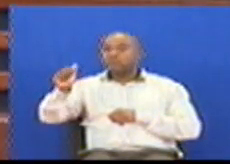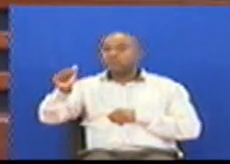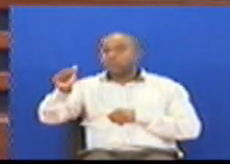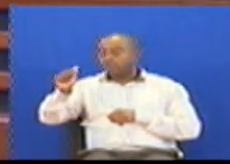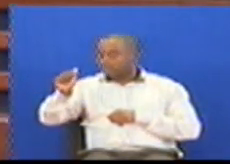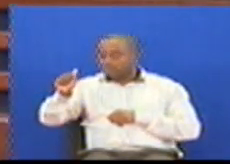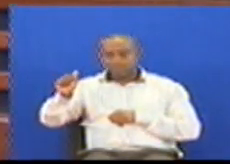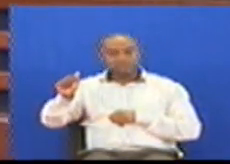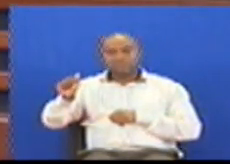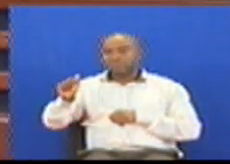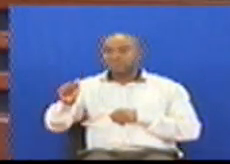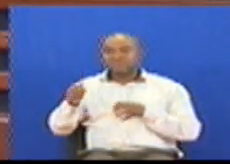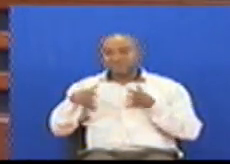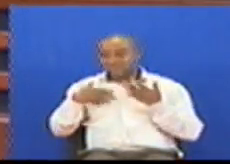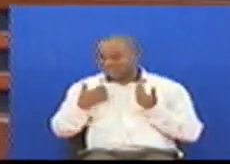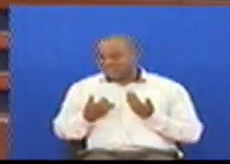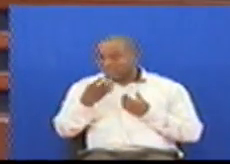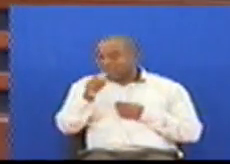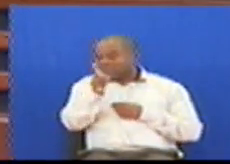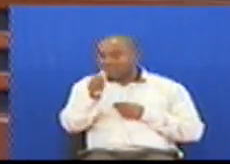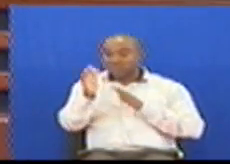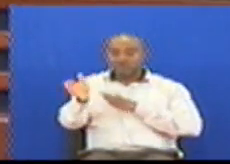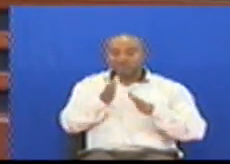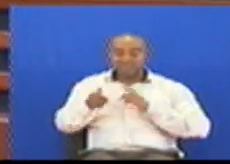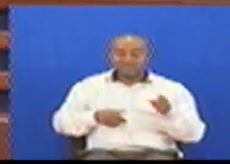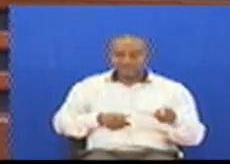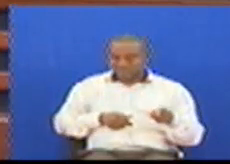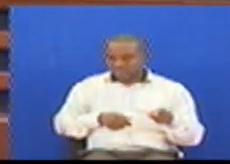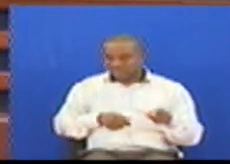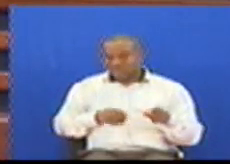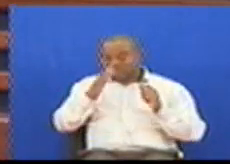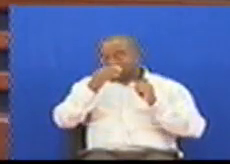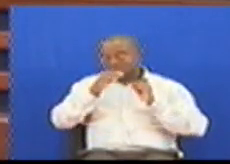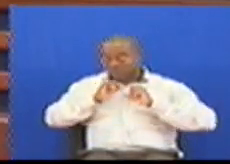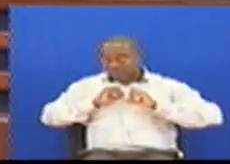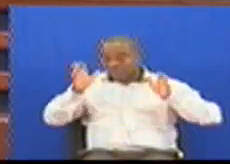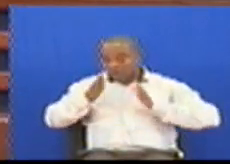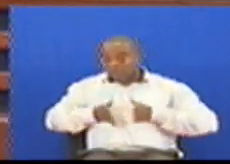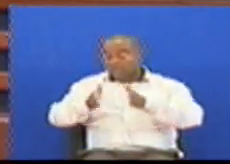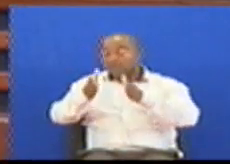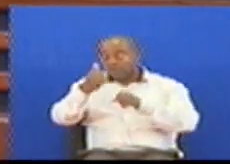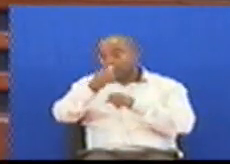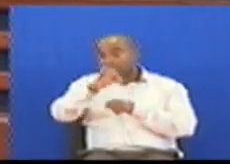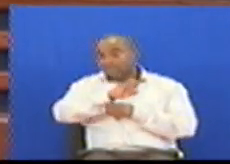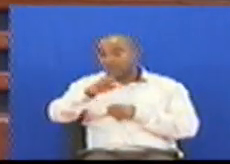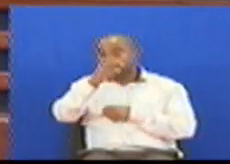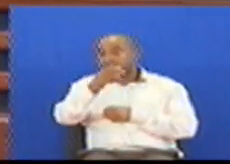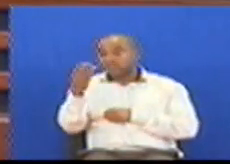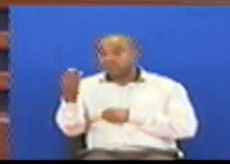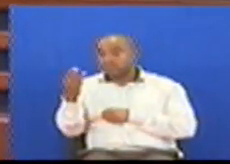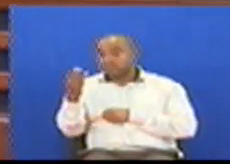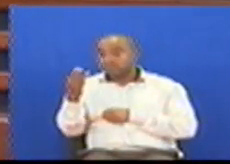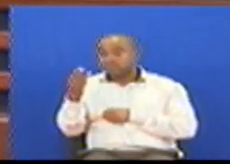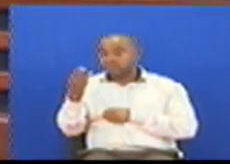vizuri, pamoja na fedha ulizoziandaa kuhakikisha kwamba mtandao wa barabara kilomita 1023